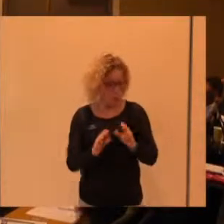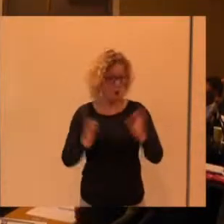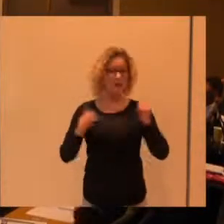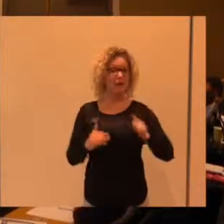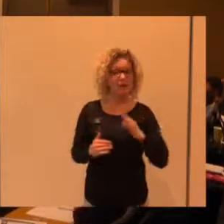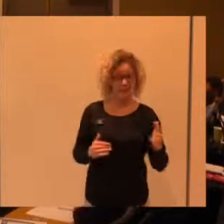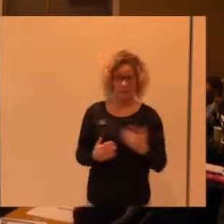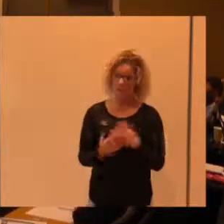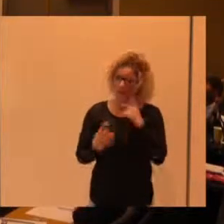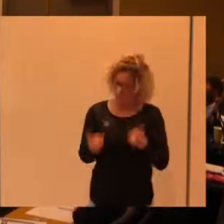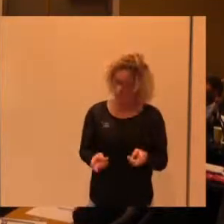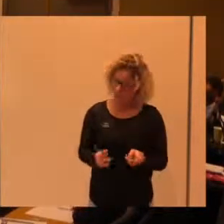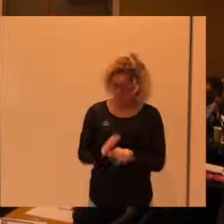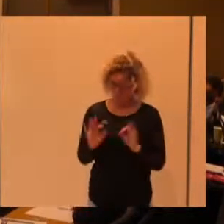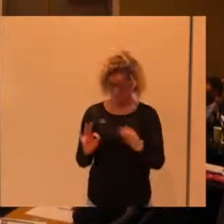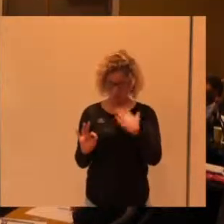tillgängligheten.